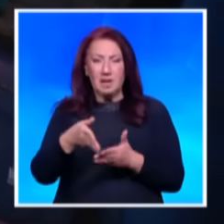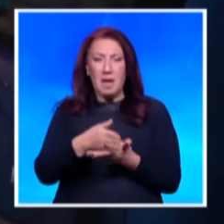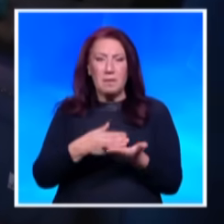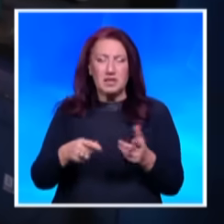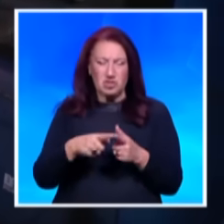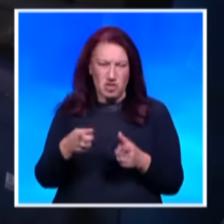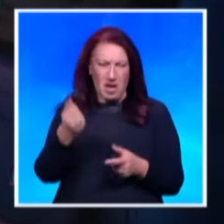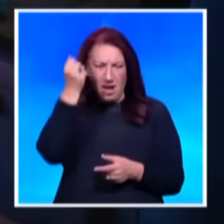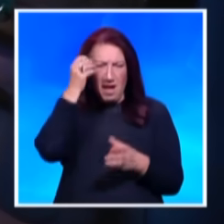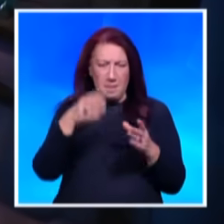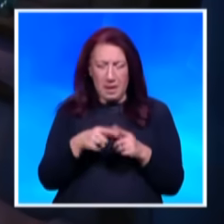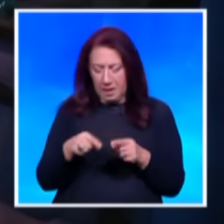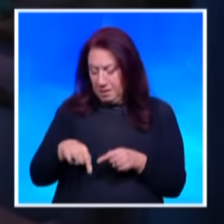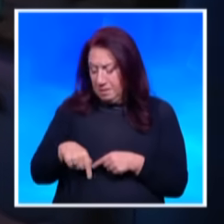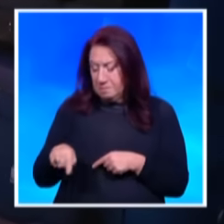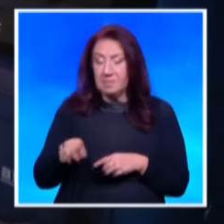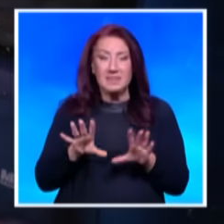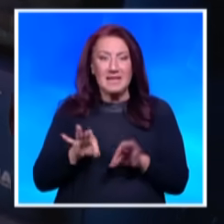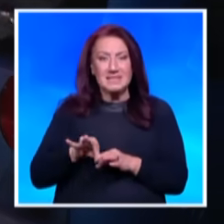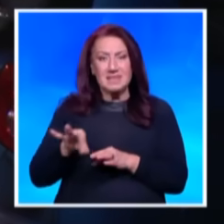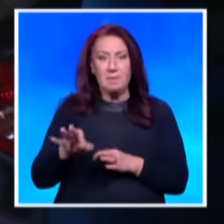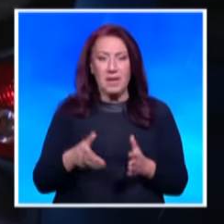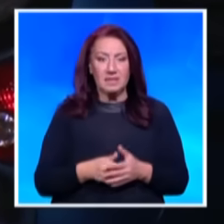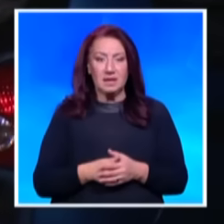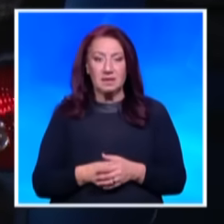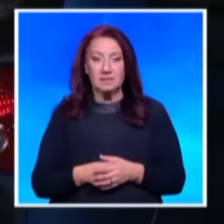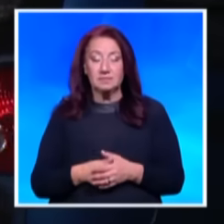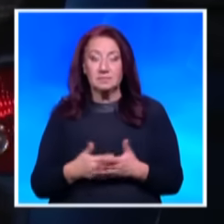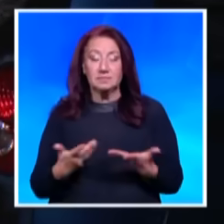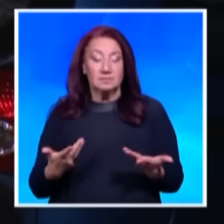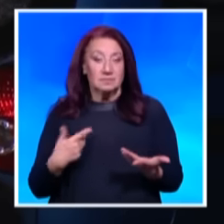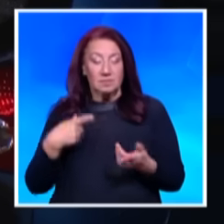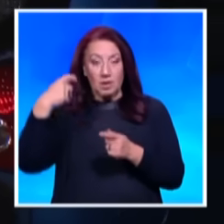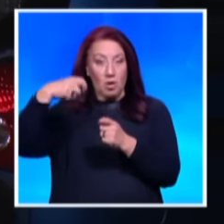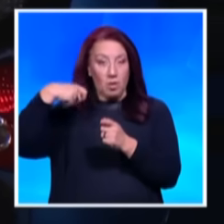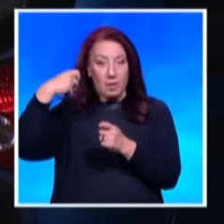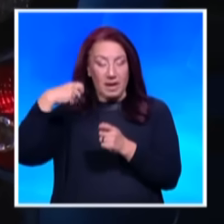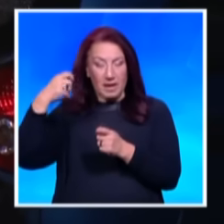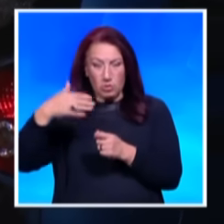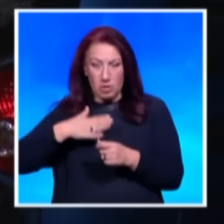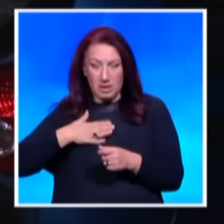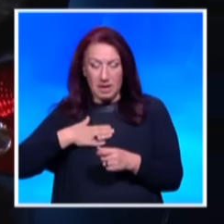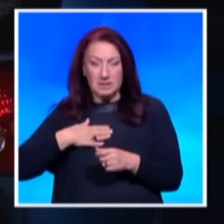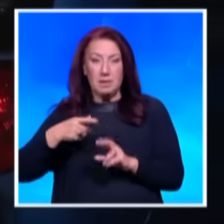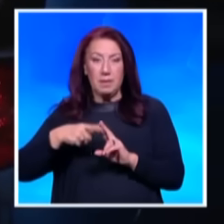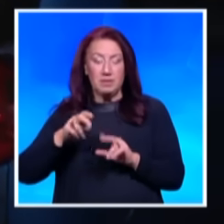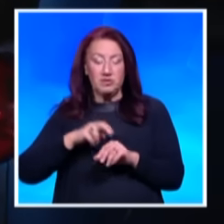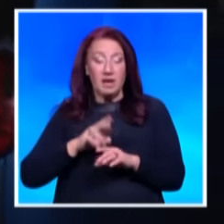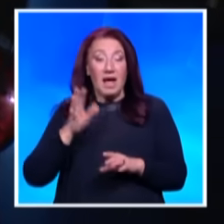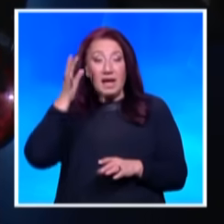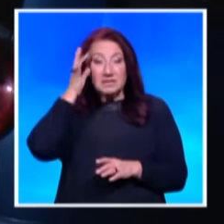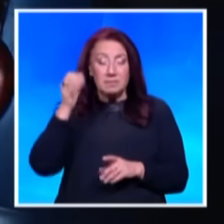на около 10 метра от нас и може да се наречем с оператора Пепи Джанаваров късметли, че нито една от ракетите или камъните не ни